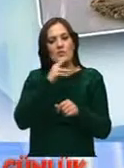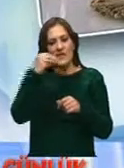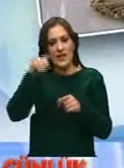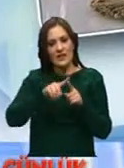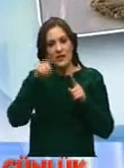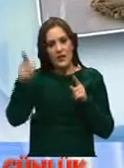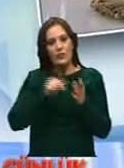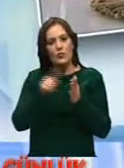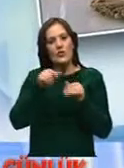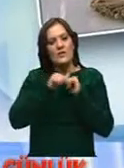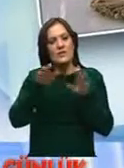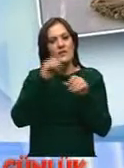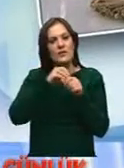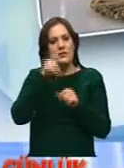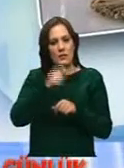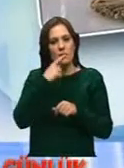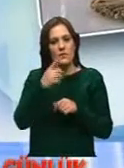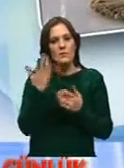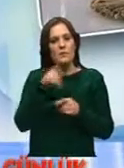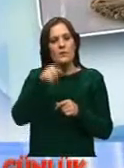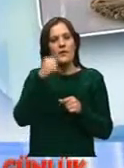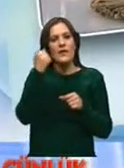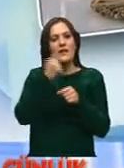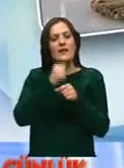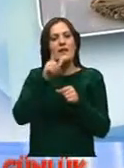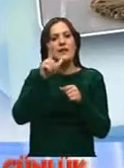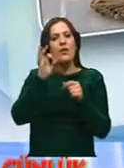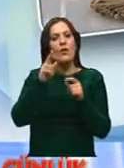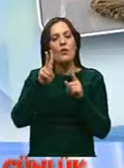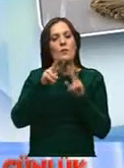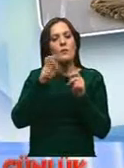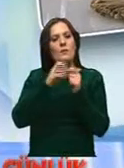aşamasına kadar bunu sistematize edelim diyorsunuz. Peki bu Global Game Jam